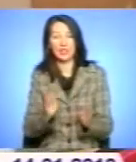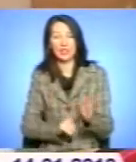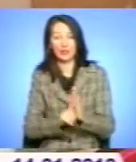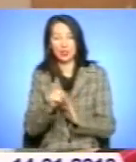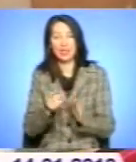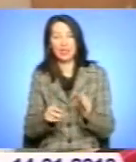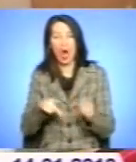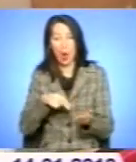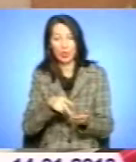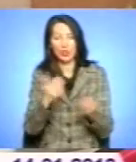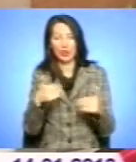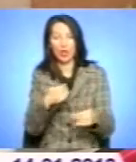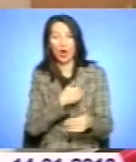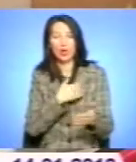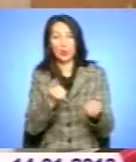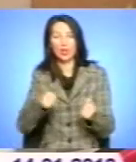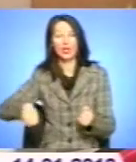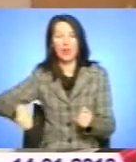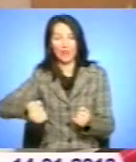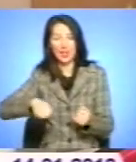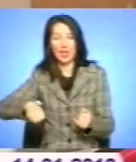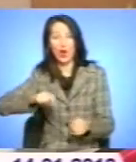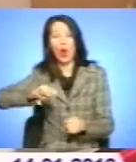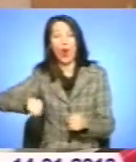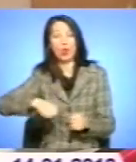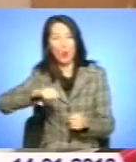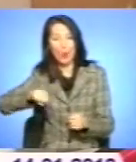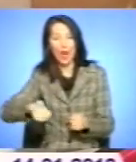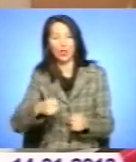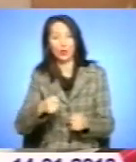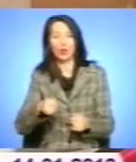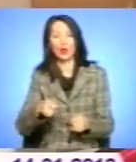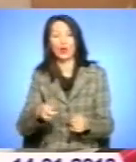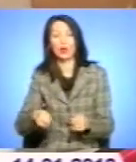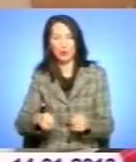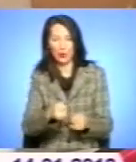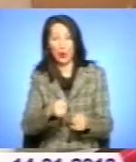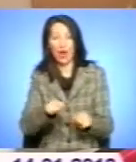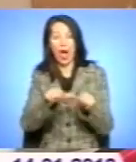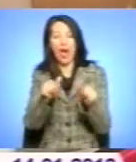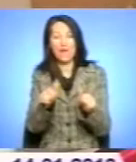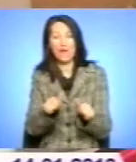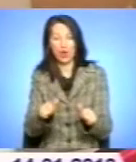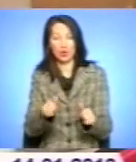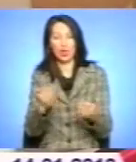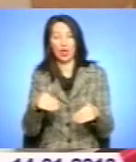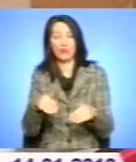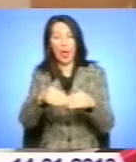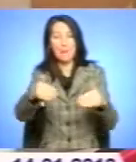ходити, вона хоче вже брати відерку, лопатку, совочок, формочки і біжить в